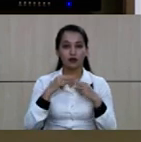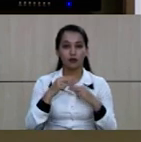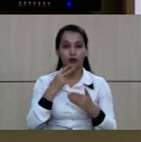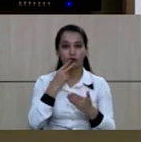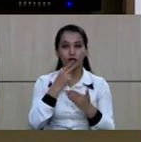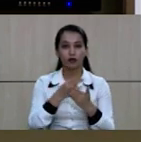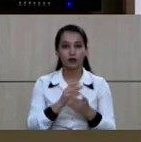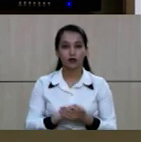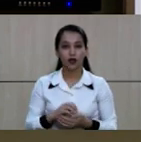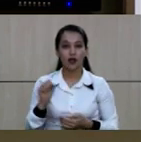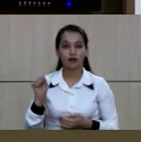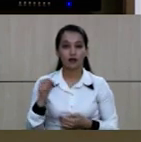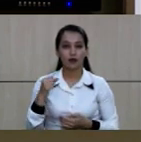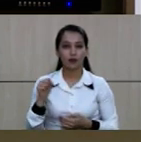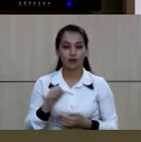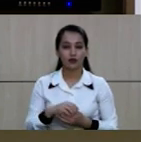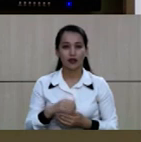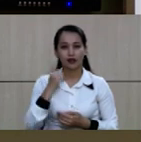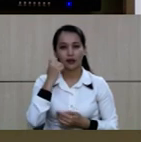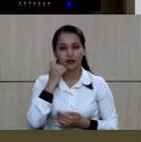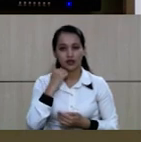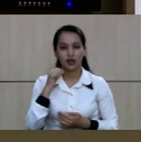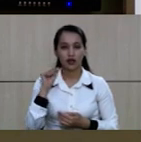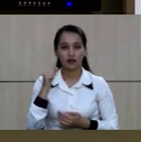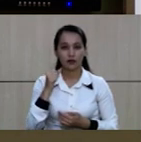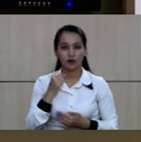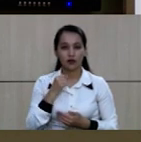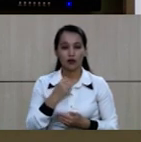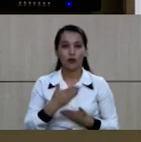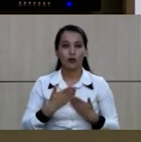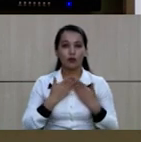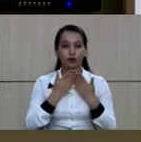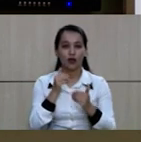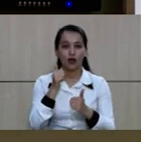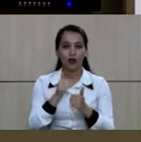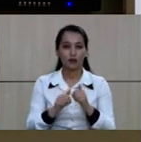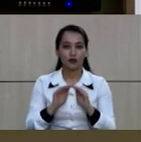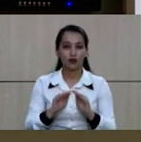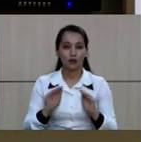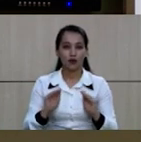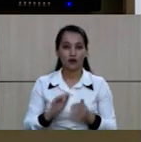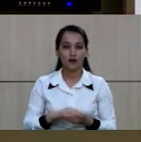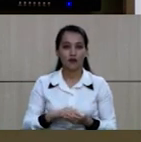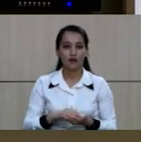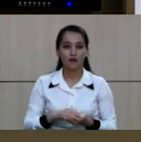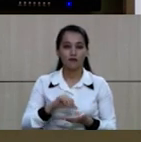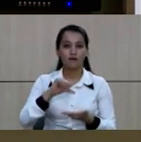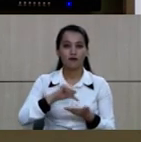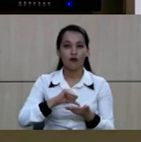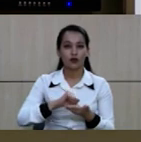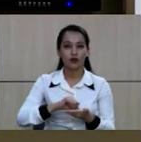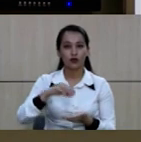бўлсангиз, мумтоз адабиётда ва мумтоз адабиётни ўқишга ихлос қўйган ҳар бир ўқувчи форс ва тожик